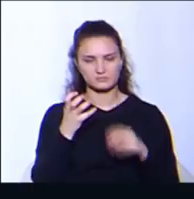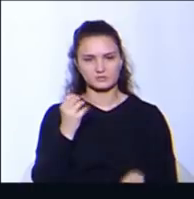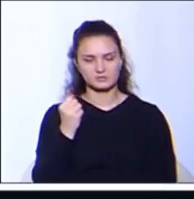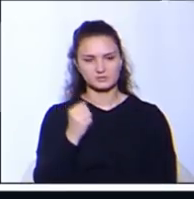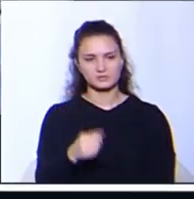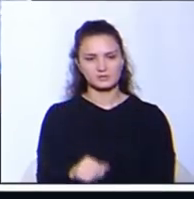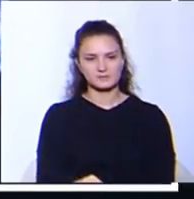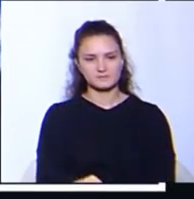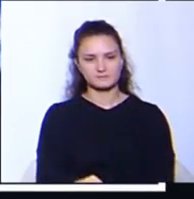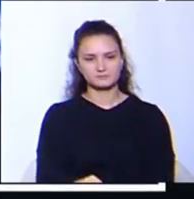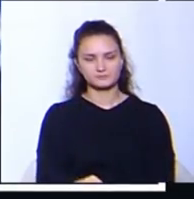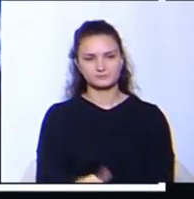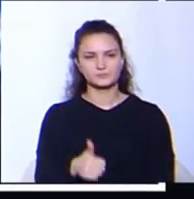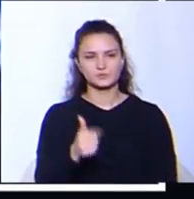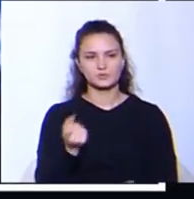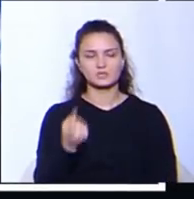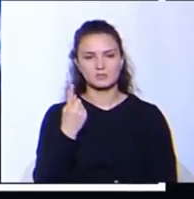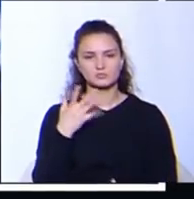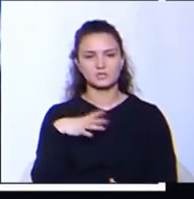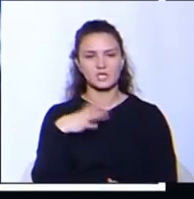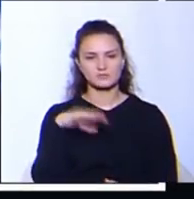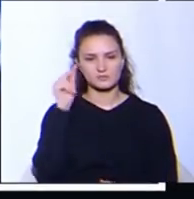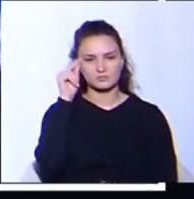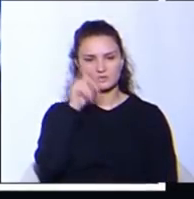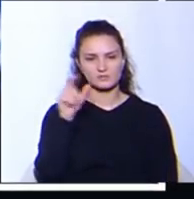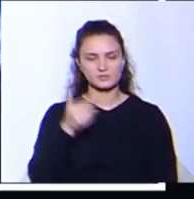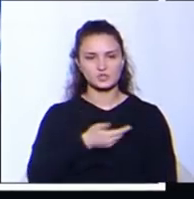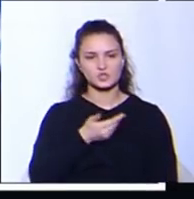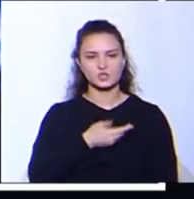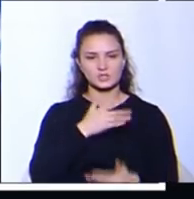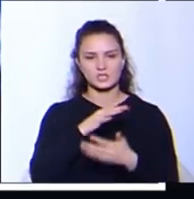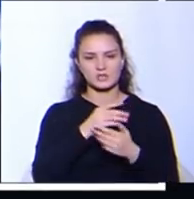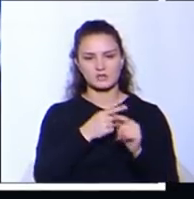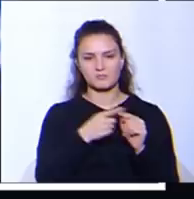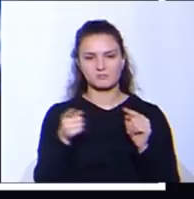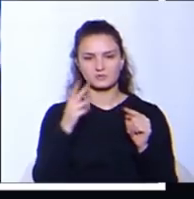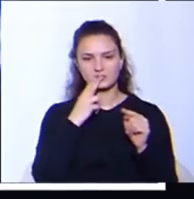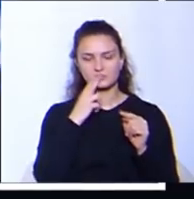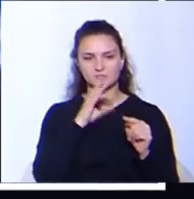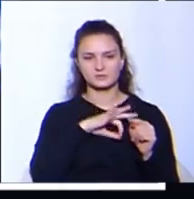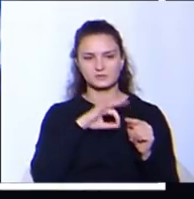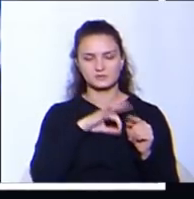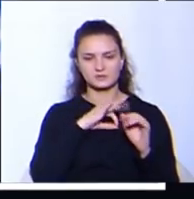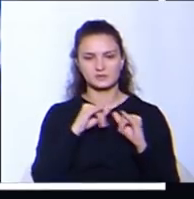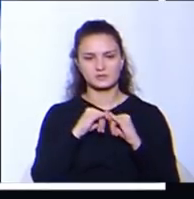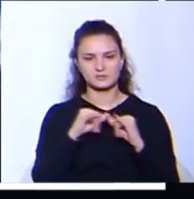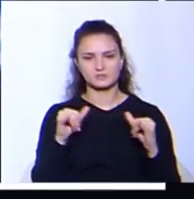იმუშავეს. როგორც აღმოჩნდა, ქართულ მოსწავლეებში სიცოცხლის განმავლობაში თამბაქოს მოხმარების